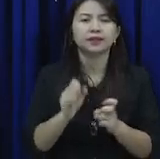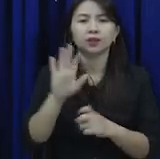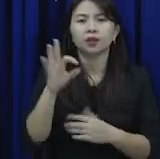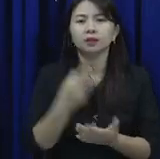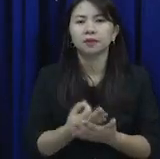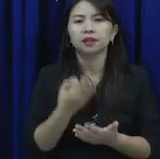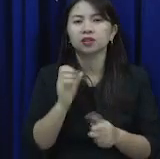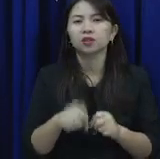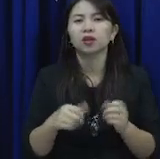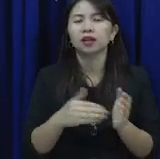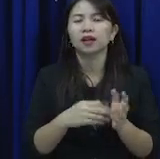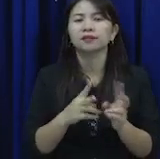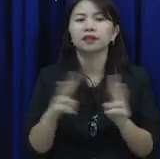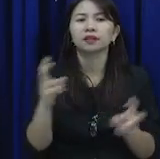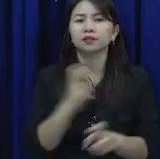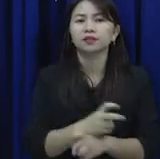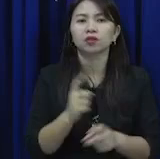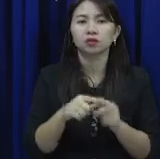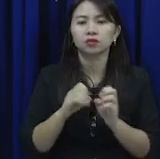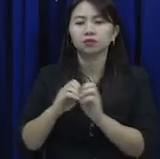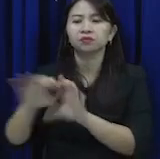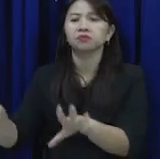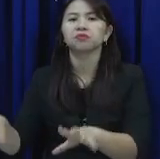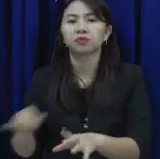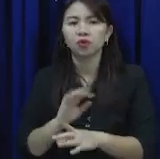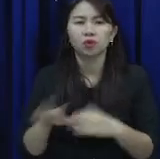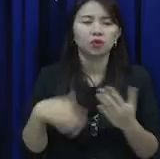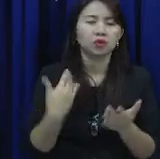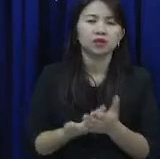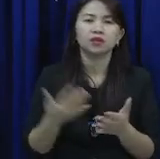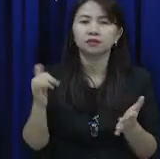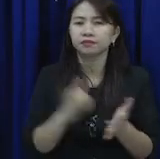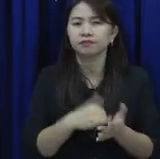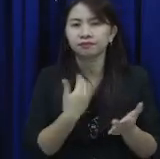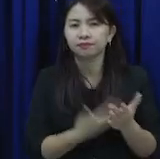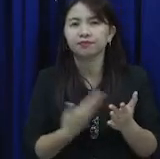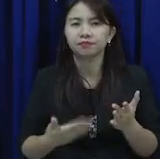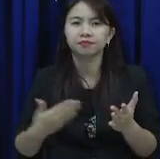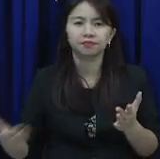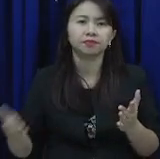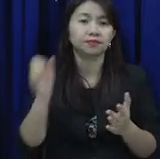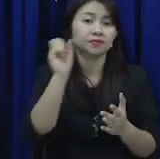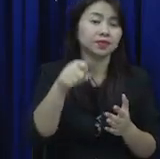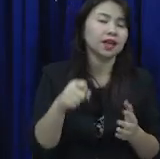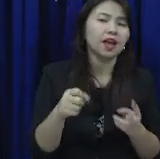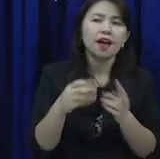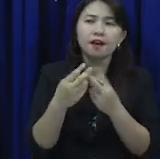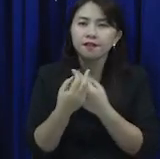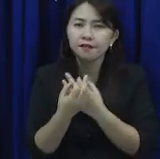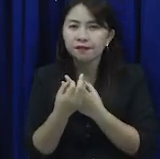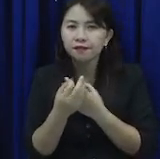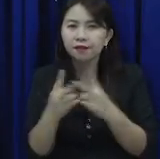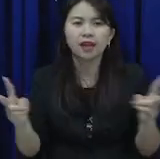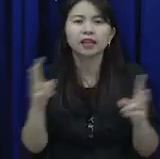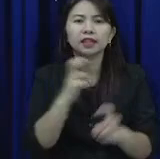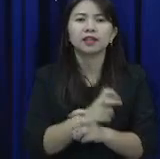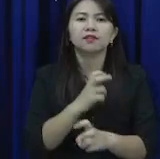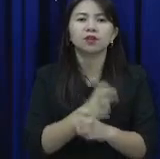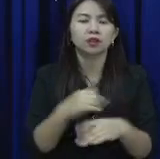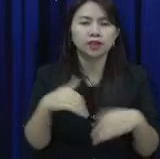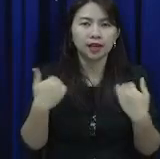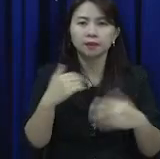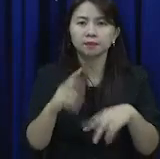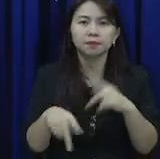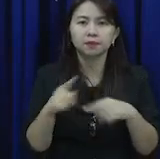kaya ang hirap pakawalan ang mga bagay na yan sa isang kabataan ngayon sir Jo hirap na hirap ang mga kabataan magbigay ng kanilang